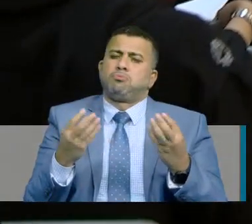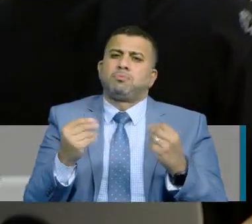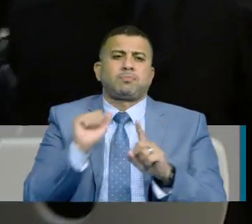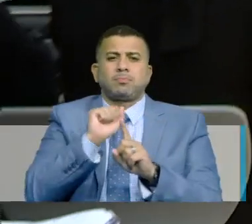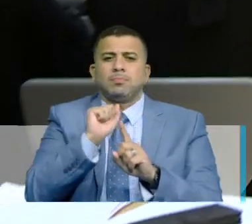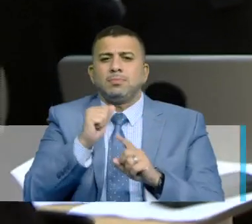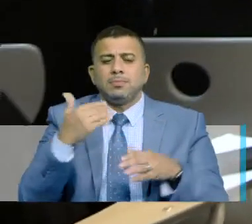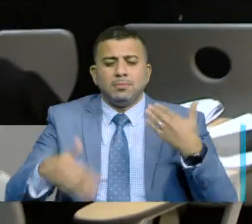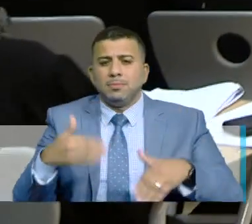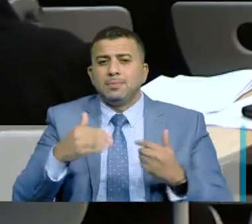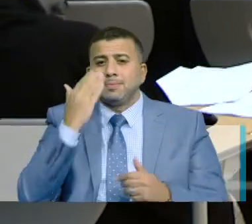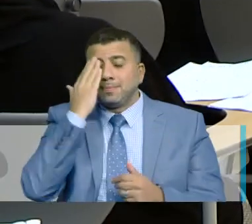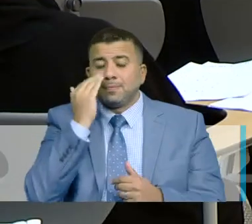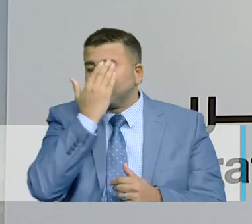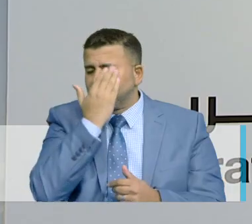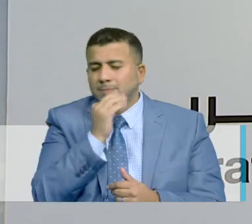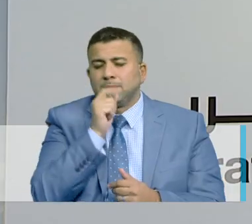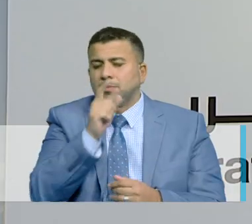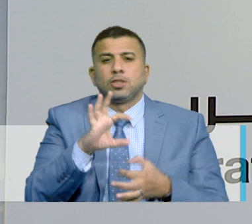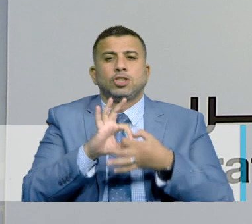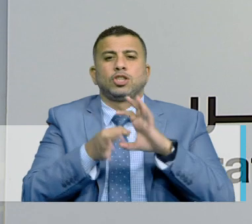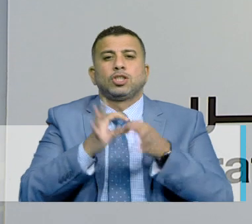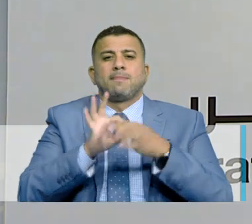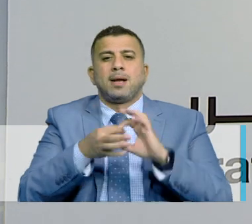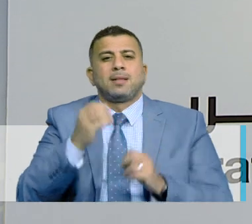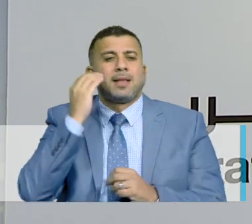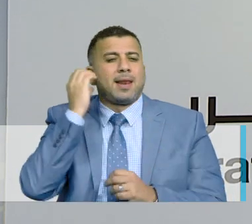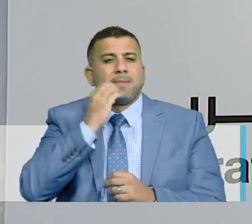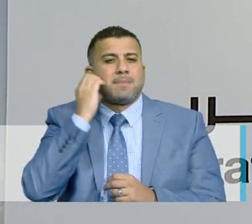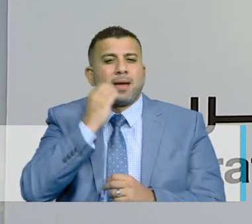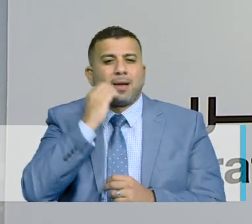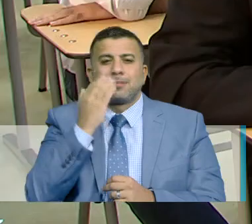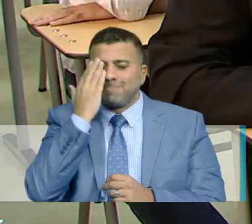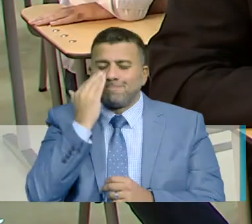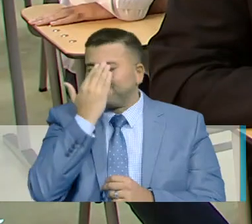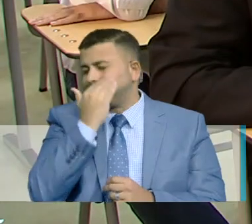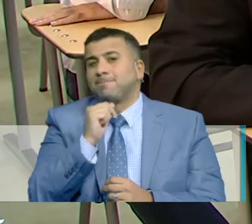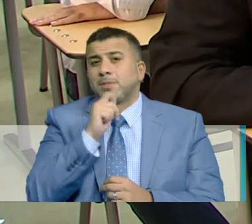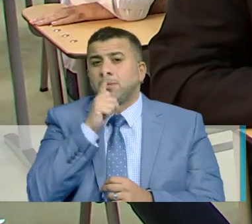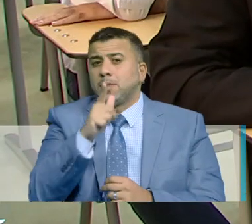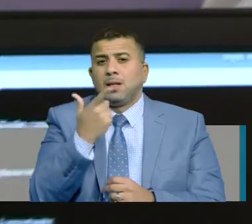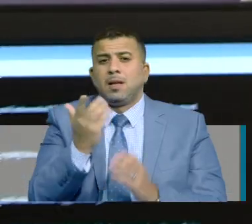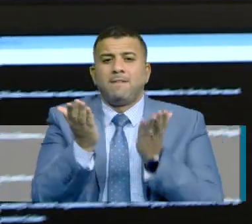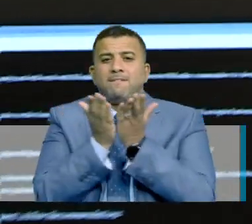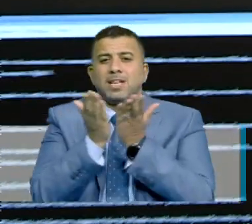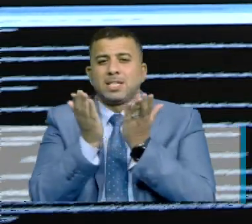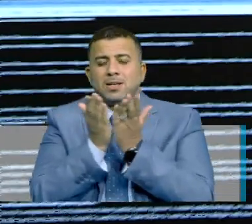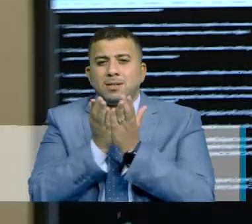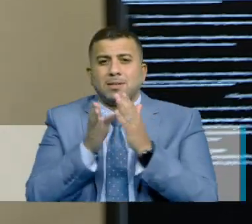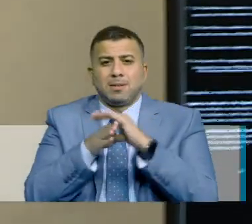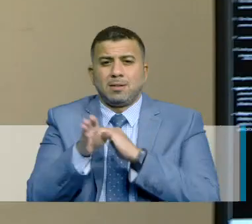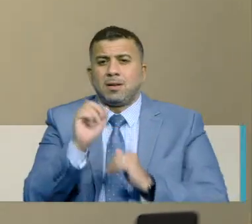تخص الاعاقه البصريه توفرها جمعيه الامارات للمعاقين بصريا منها الفصول الدراسيه